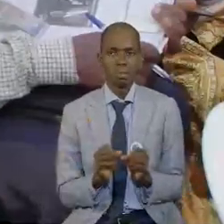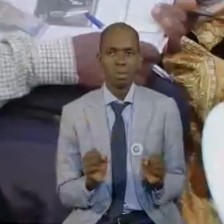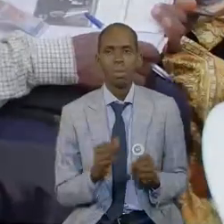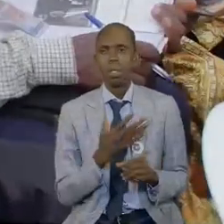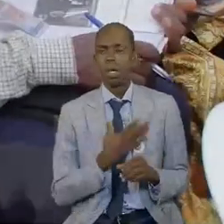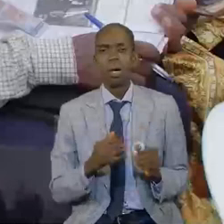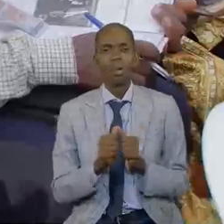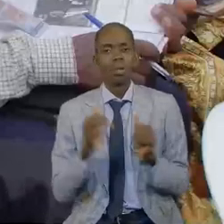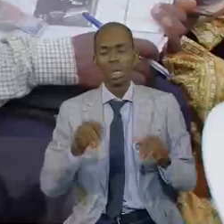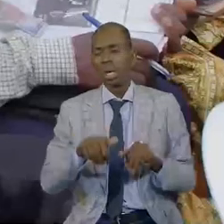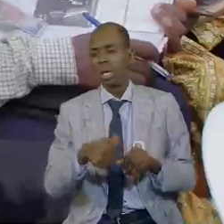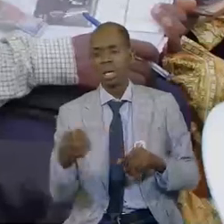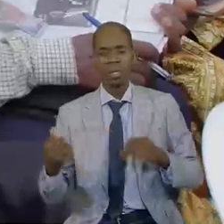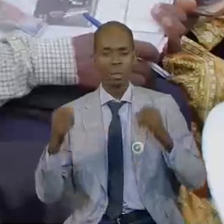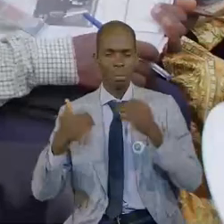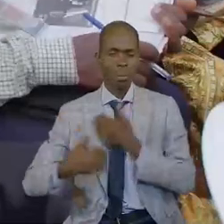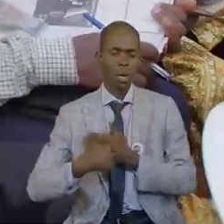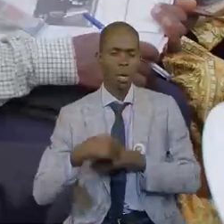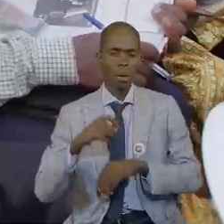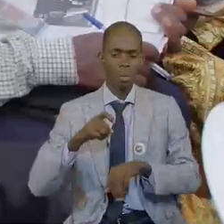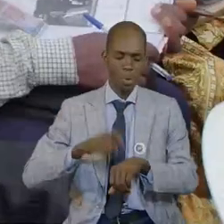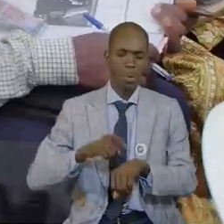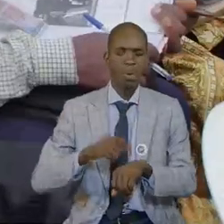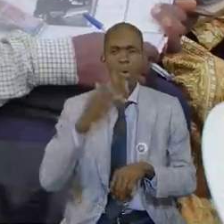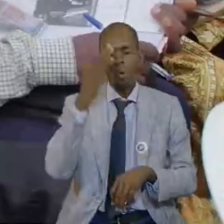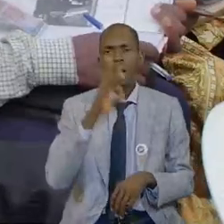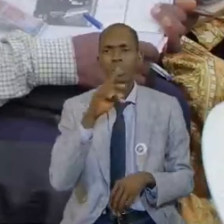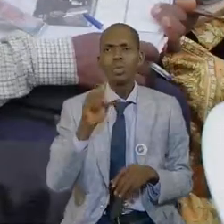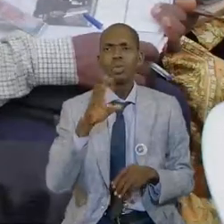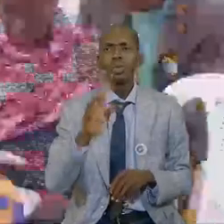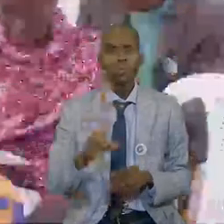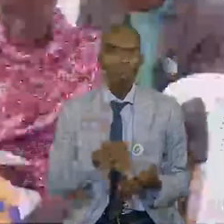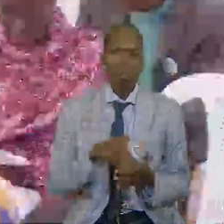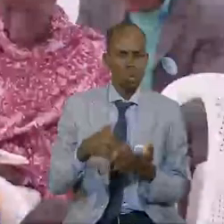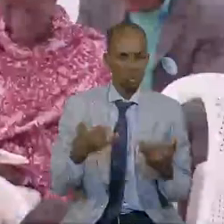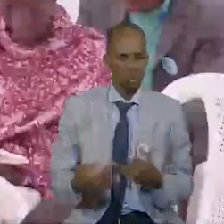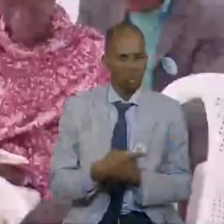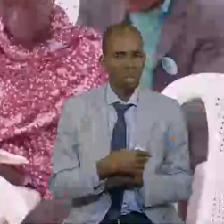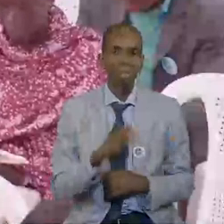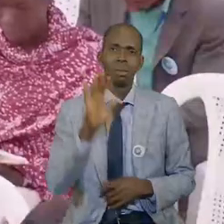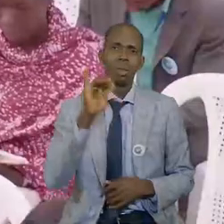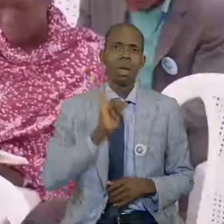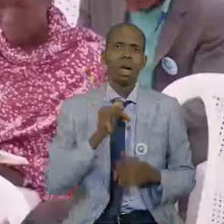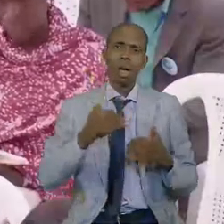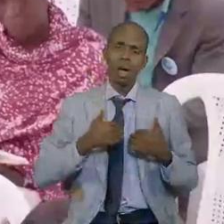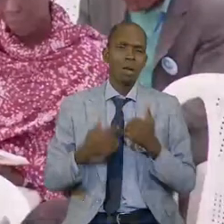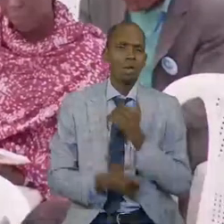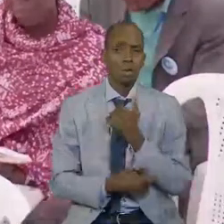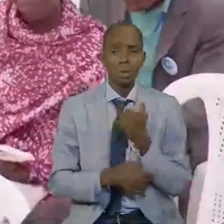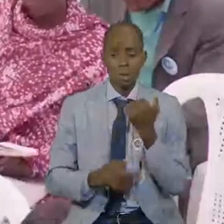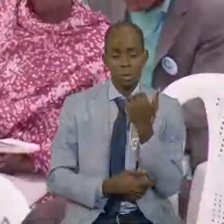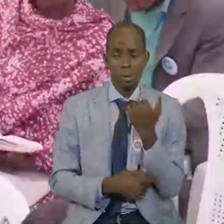backbone. Why are you so weak today? I have temptation. Share up. It's not coming from, it came from